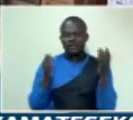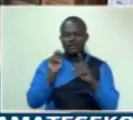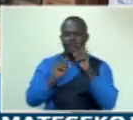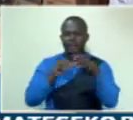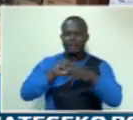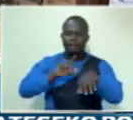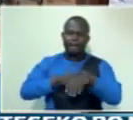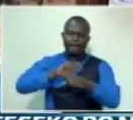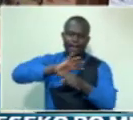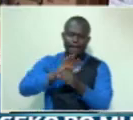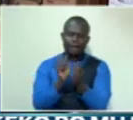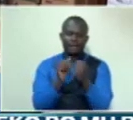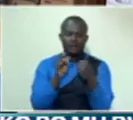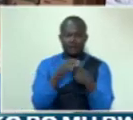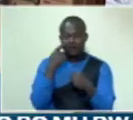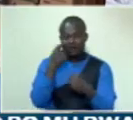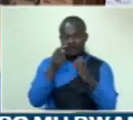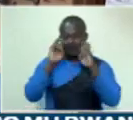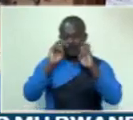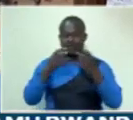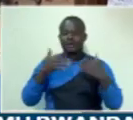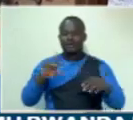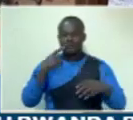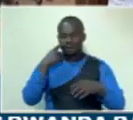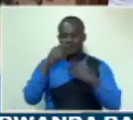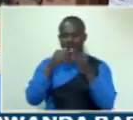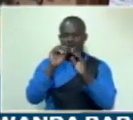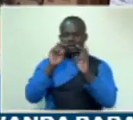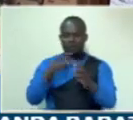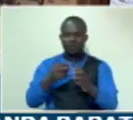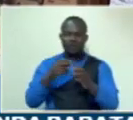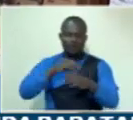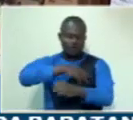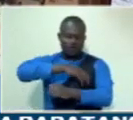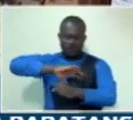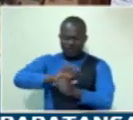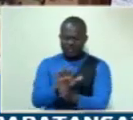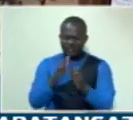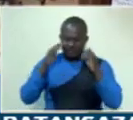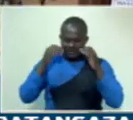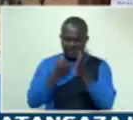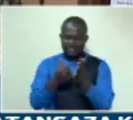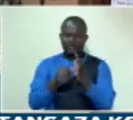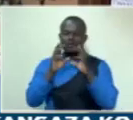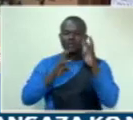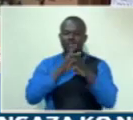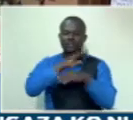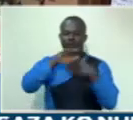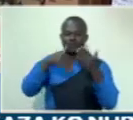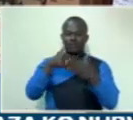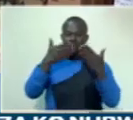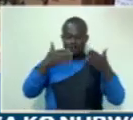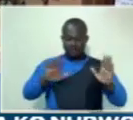cya COVID bamaze kubakingira bamaze kubona yuko COVID ari icyorezo cyugarije isi ndetse n'igihugu cyacu cy'u Rwanda. Aho usanga nyuma yuko bamaze kubakingira